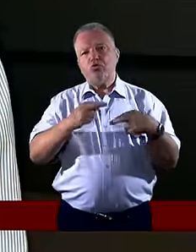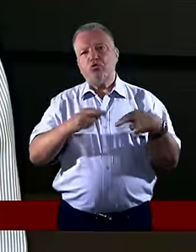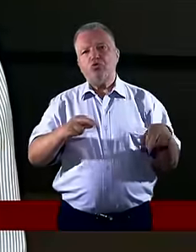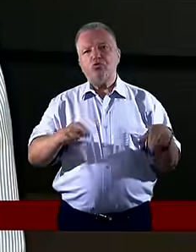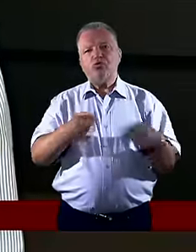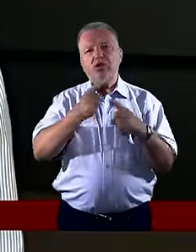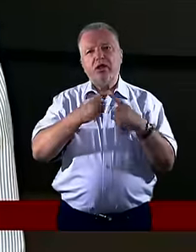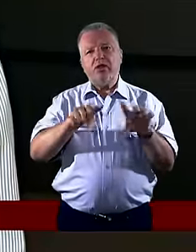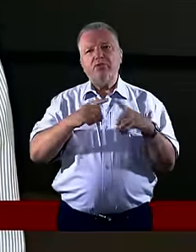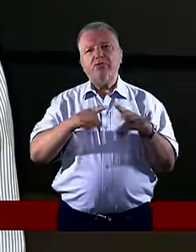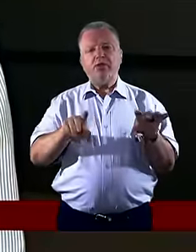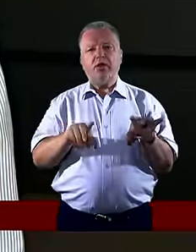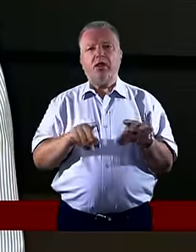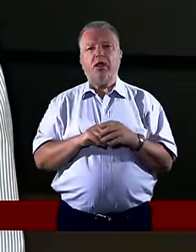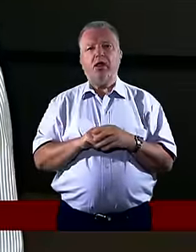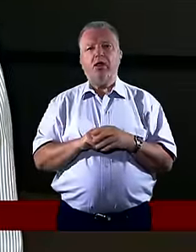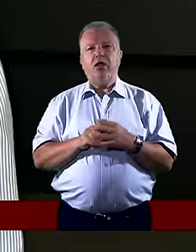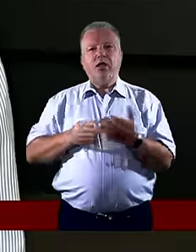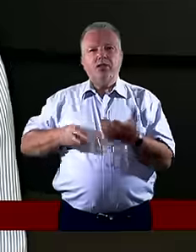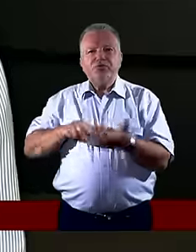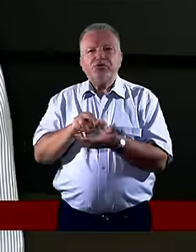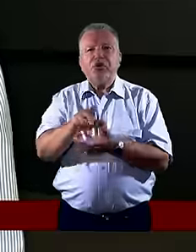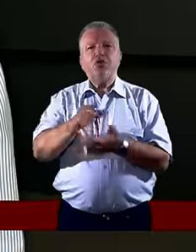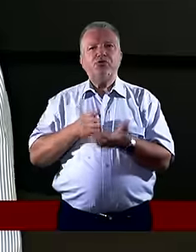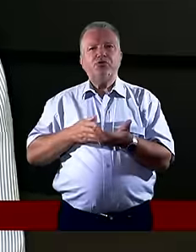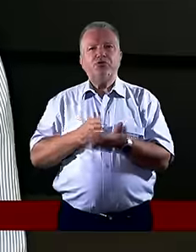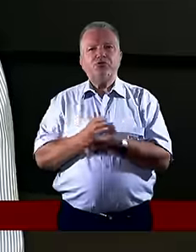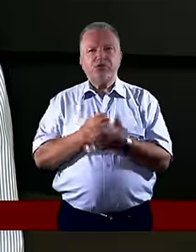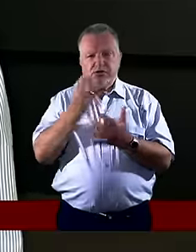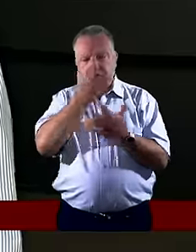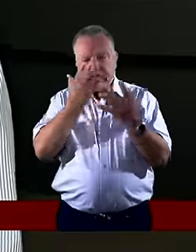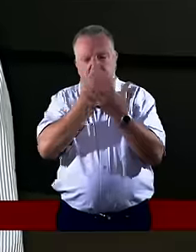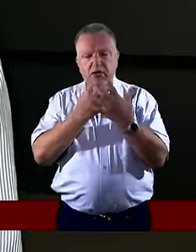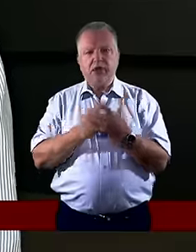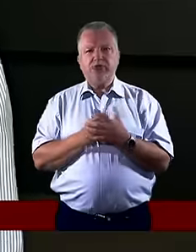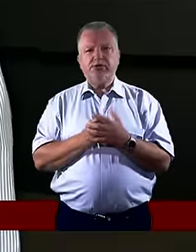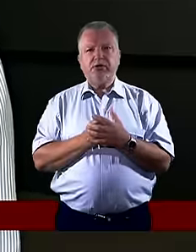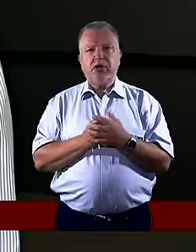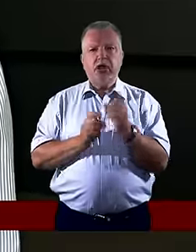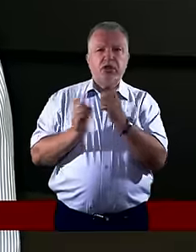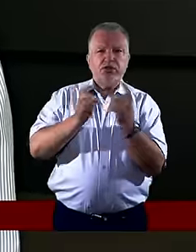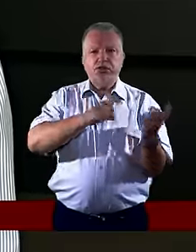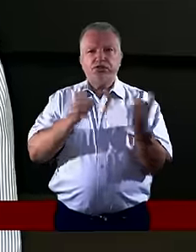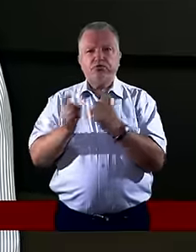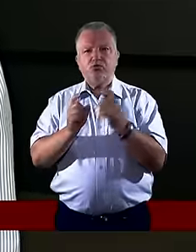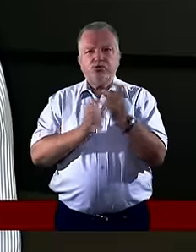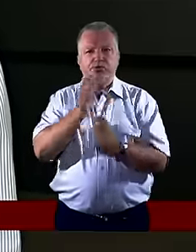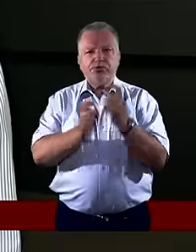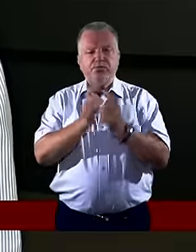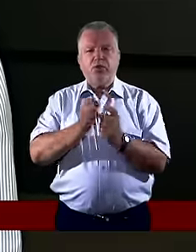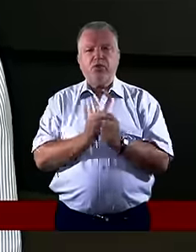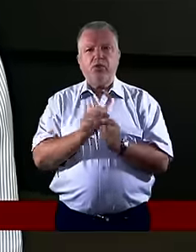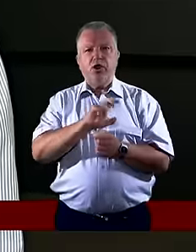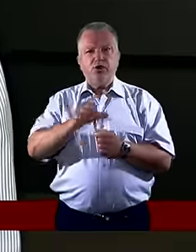epizodów. Przechodził przez różnego rodzaju skrajności, przez herezję, przez kłótnie, przez jałowe dyskusje teologiczne. Pytanie,